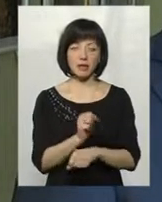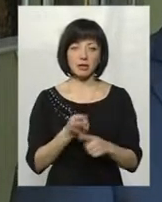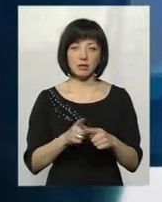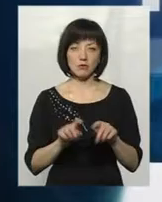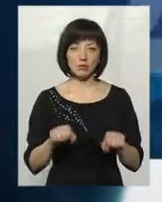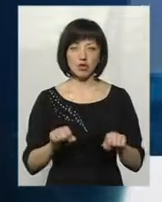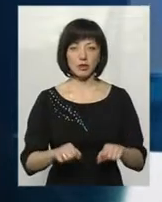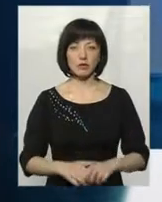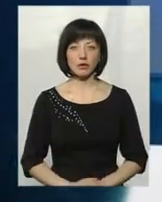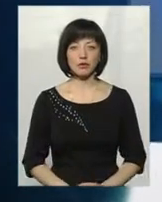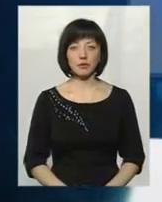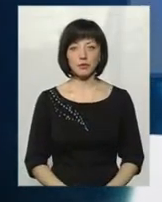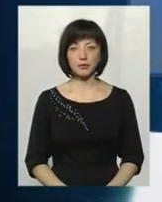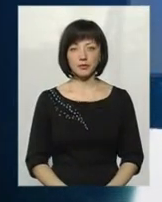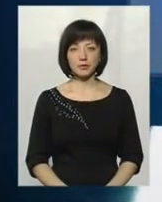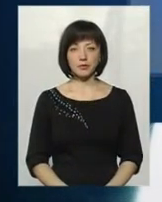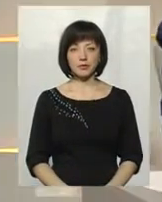можливості.